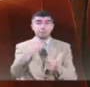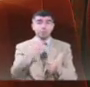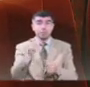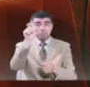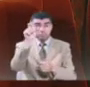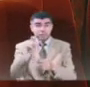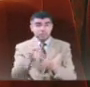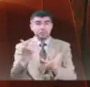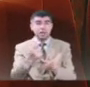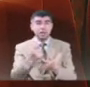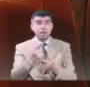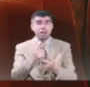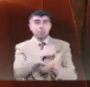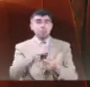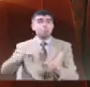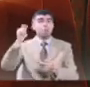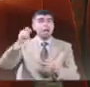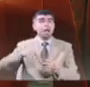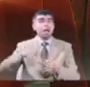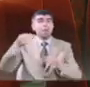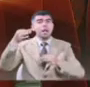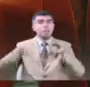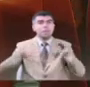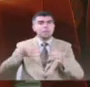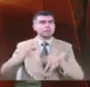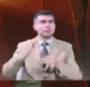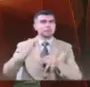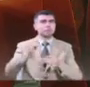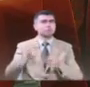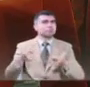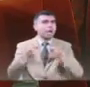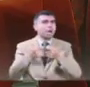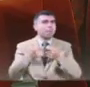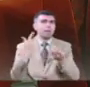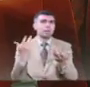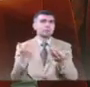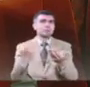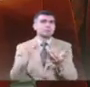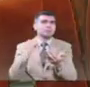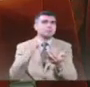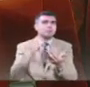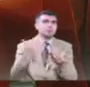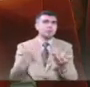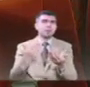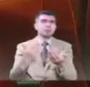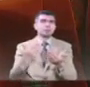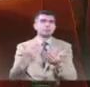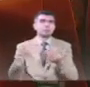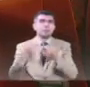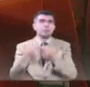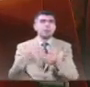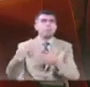الأشخاص بإمكانهم أن يمارسوا جميع المساطير بما في ذلك مساطير التي تتعلق بالتنفيذ